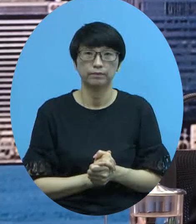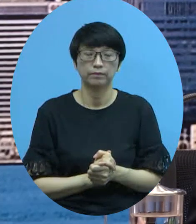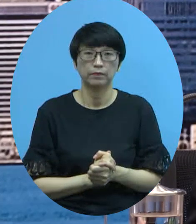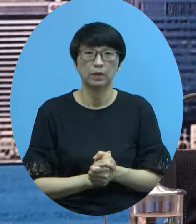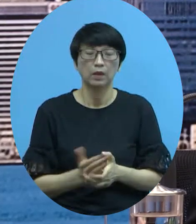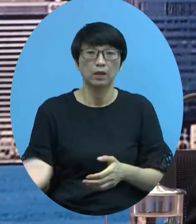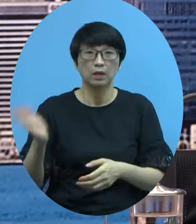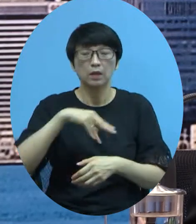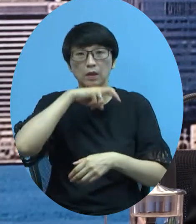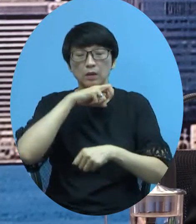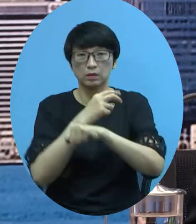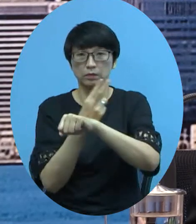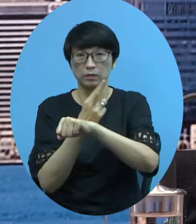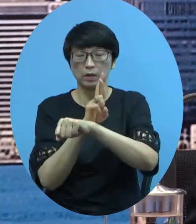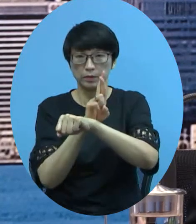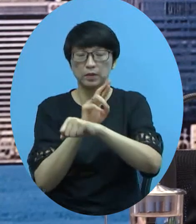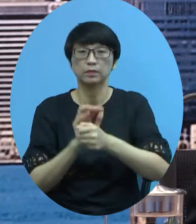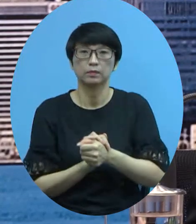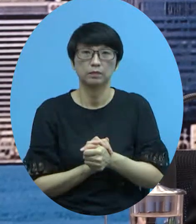中午12點啦，咁喺